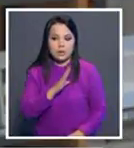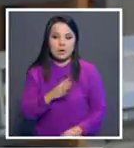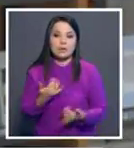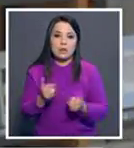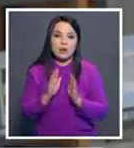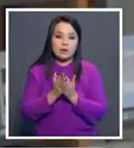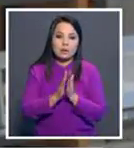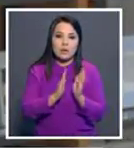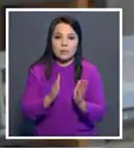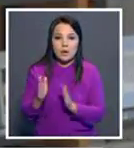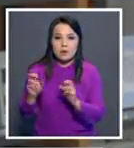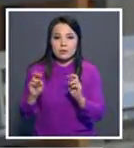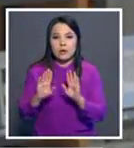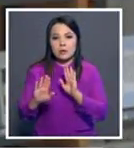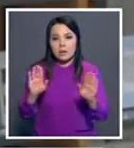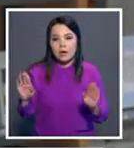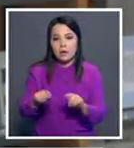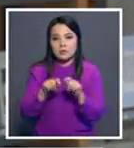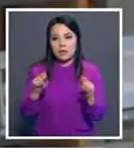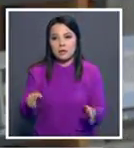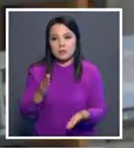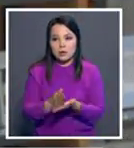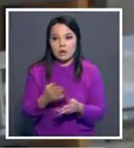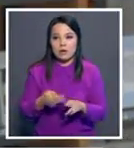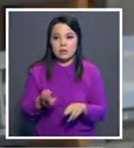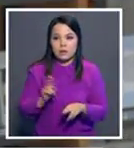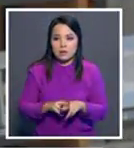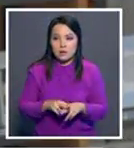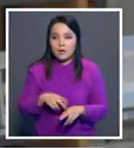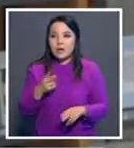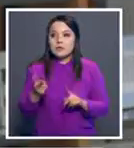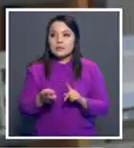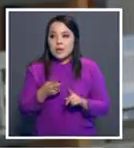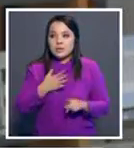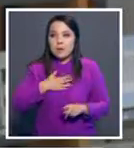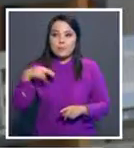атыр. Екінші ашылып атқан көрме бұл біздің